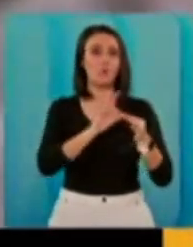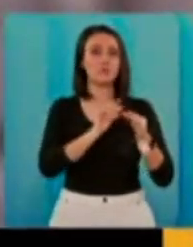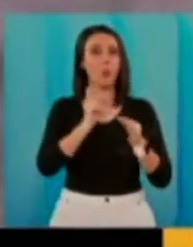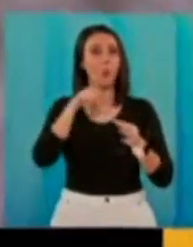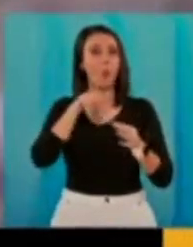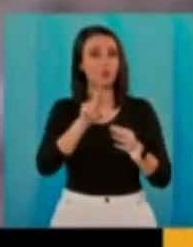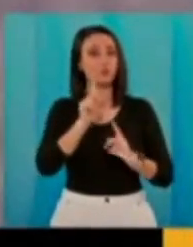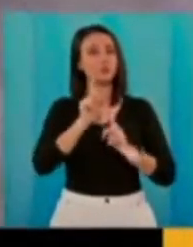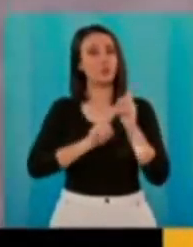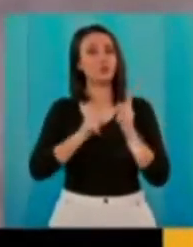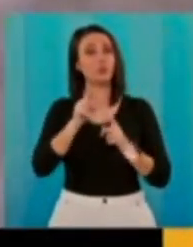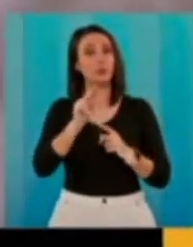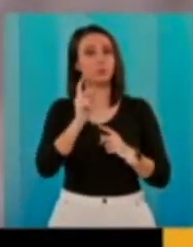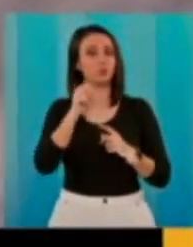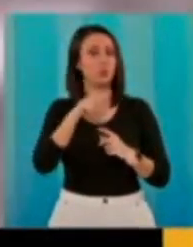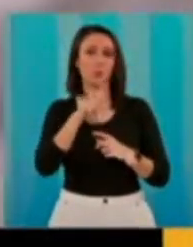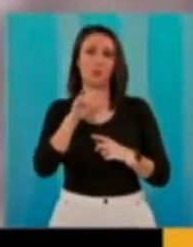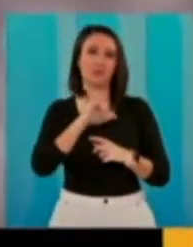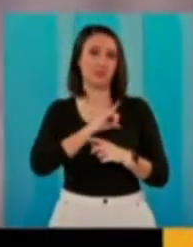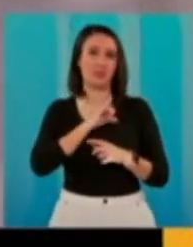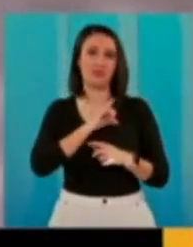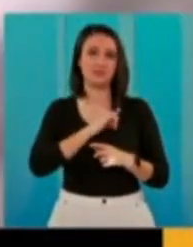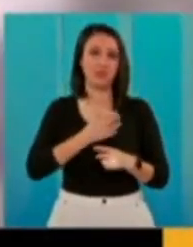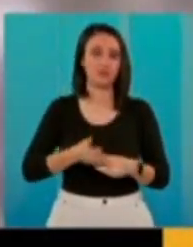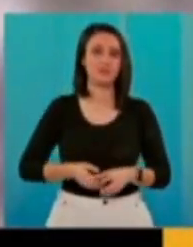Cu toate acestea, lui Putin nu-i pasă.